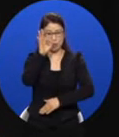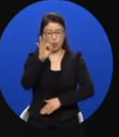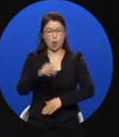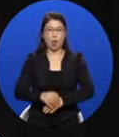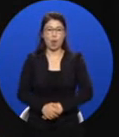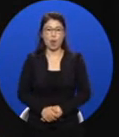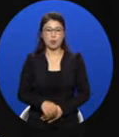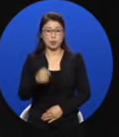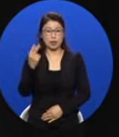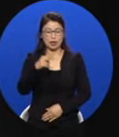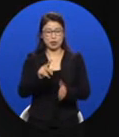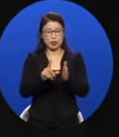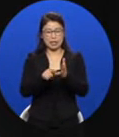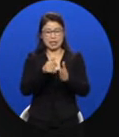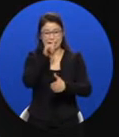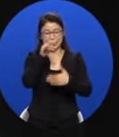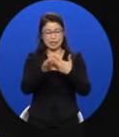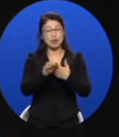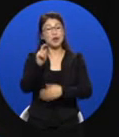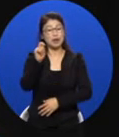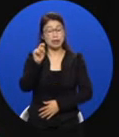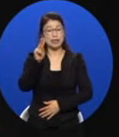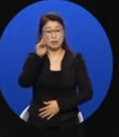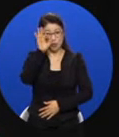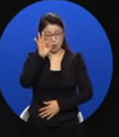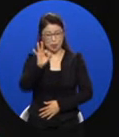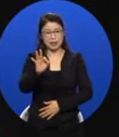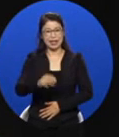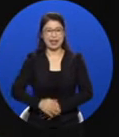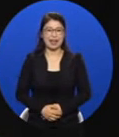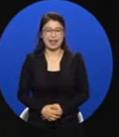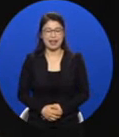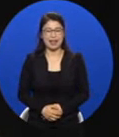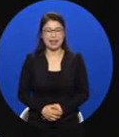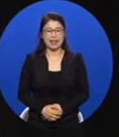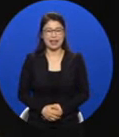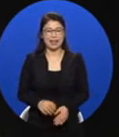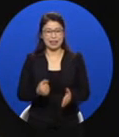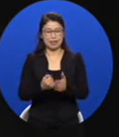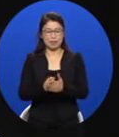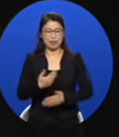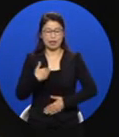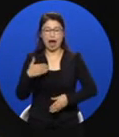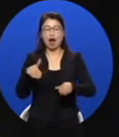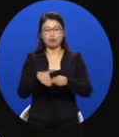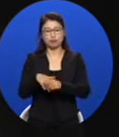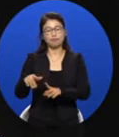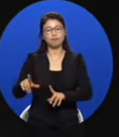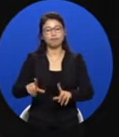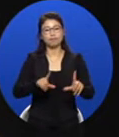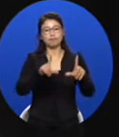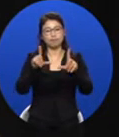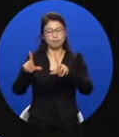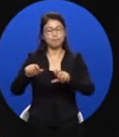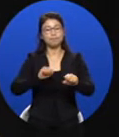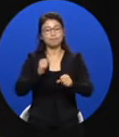이제 시간이 나면은 뭐 텔레비전도 좀 시청하는 편입니다. 그래서 문화 활동을 하고